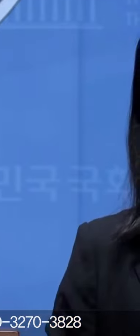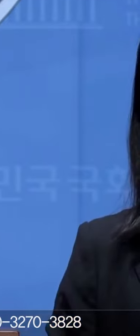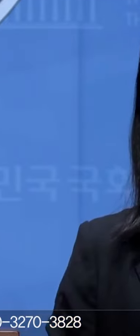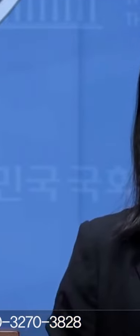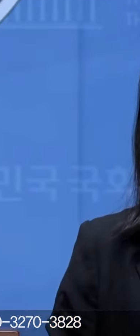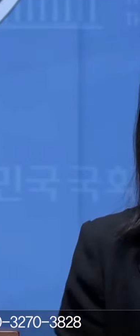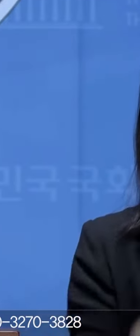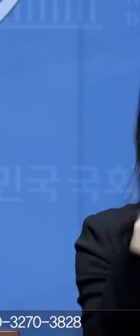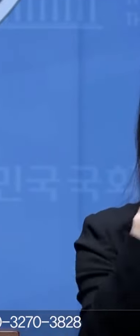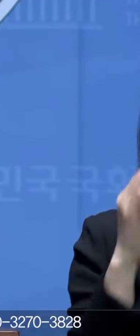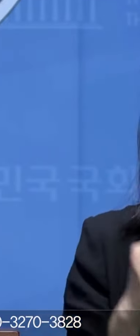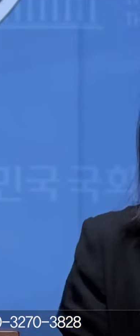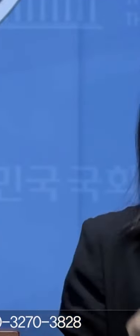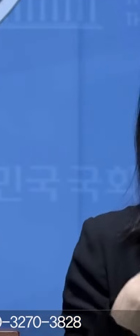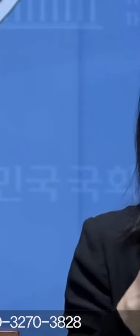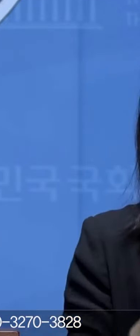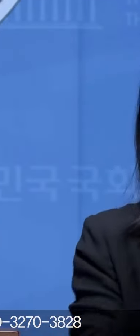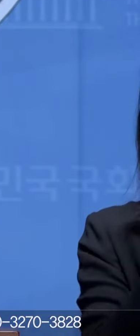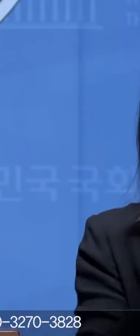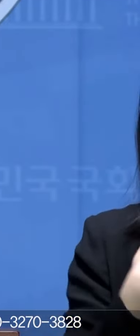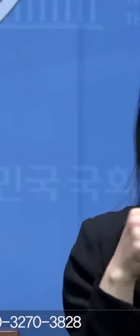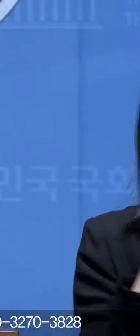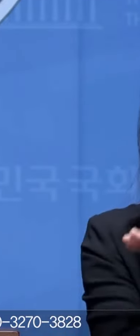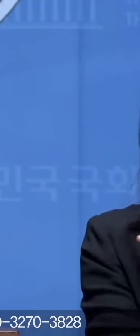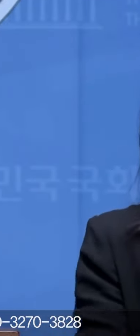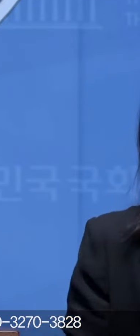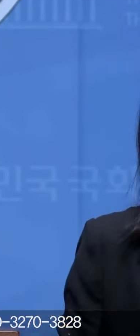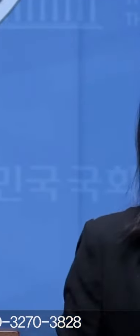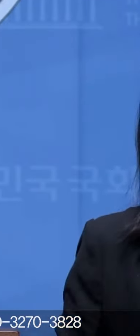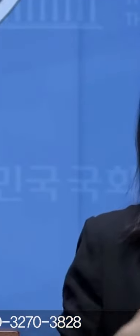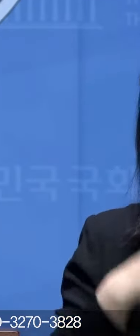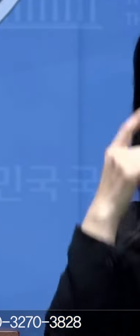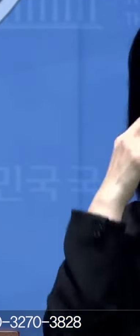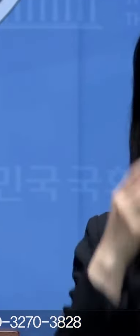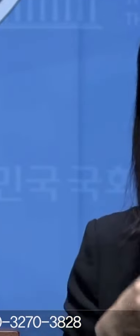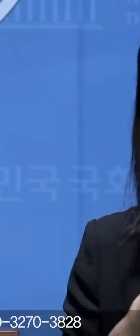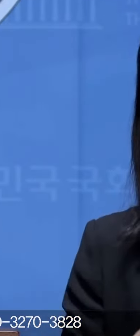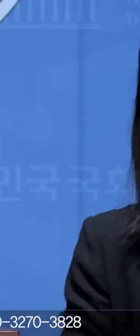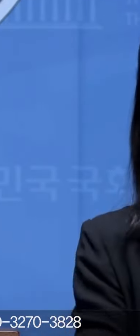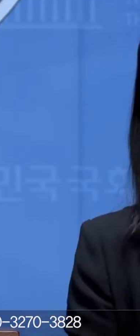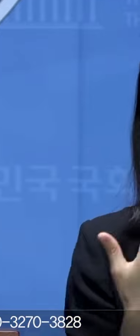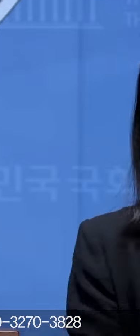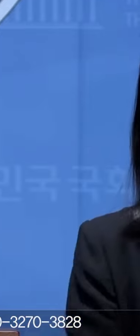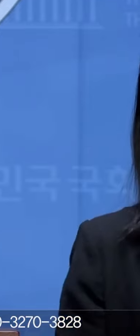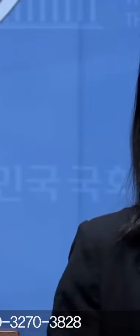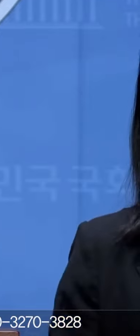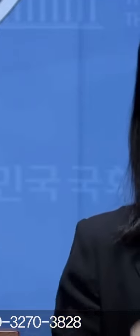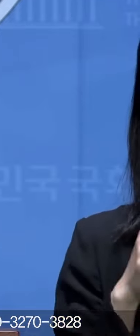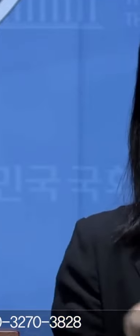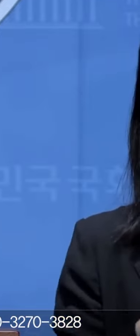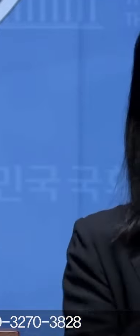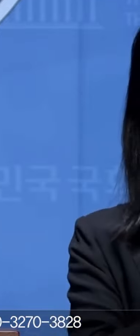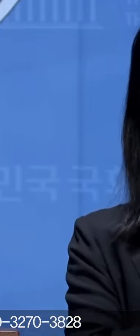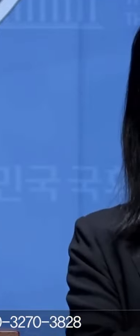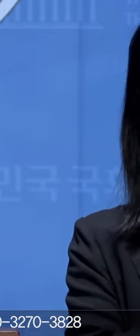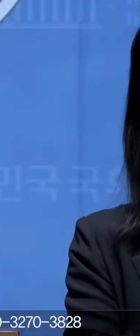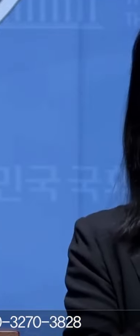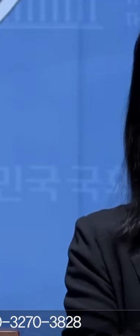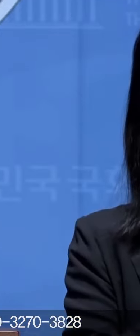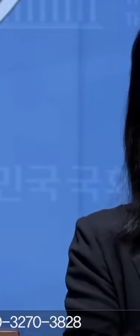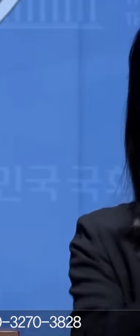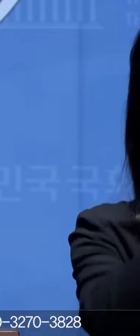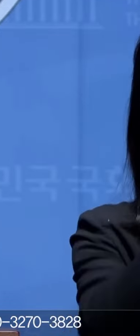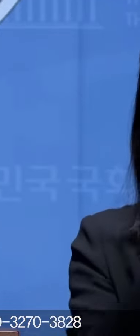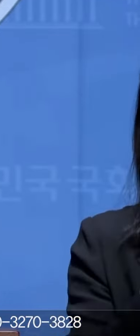기자 회견을 마치고 국회 의장실을 방문해서 우리의이 같은 의지를 전달하고 다시 한번 외교 국방장관의